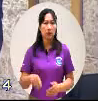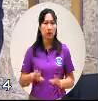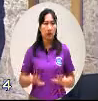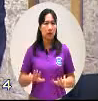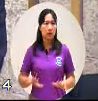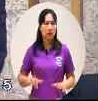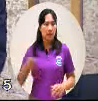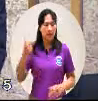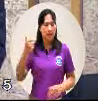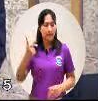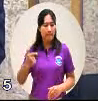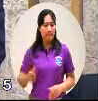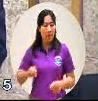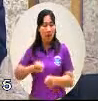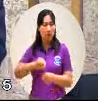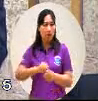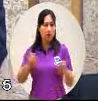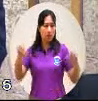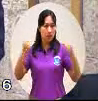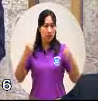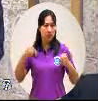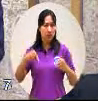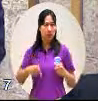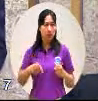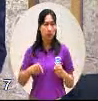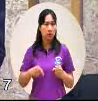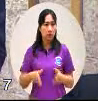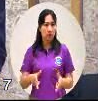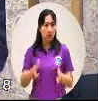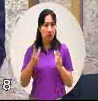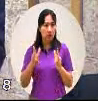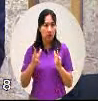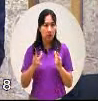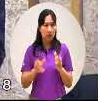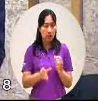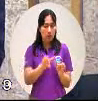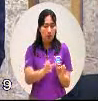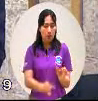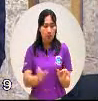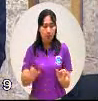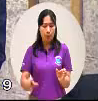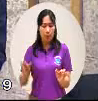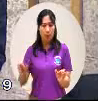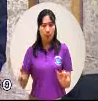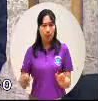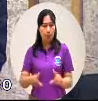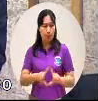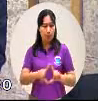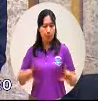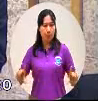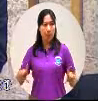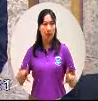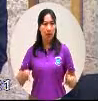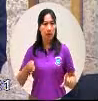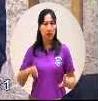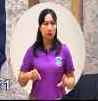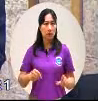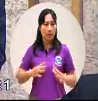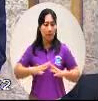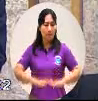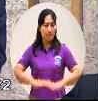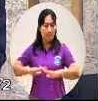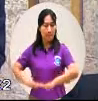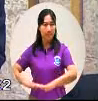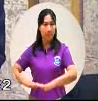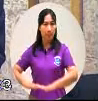加强，就是把这个柱子跟柱子的间距呢加大，然后它打基桩。那我想目前这十二座桥呢，它